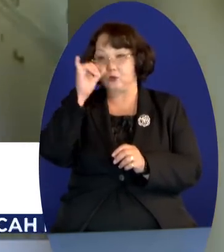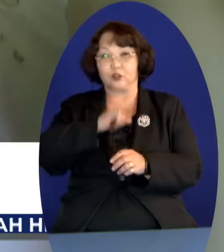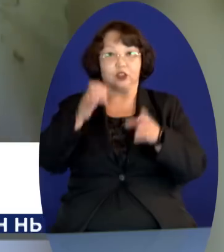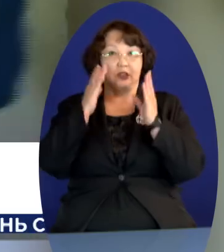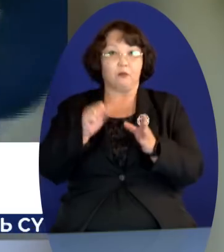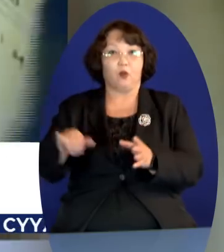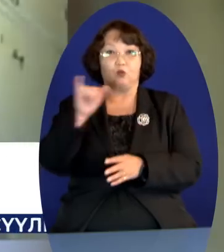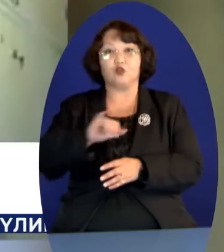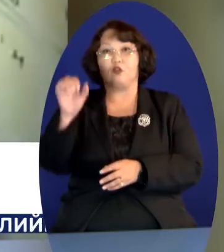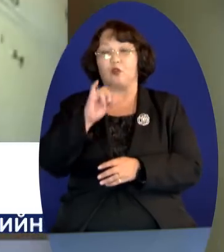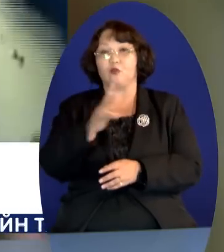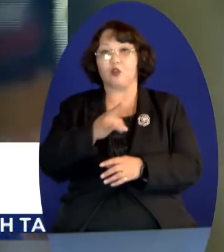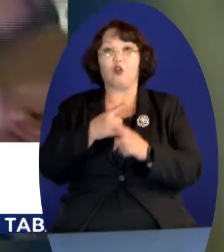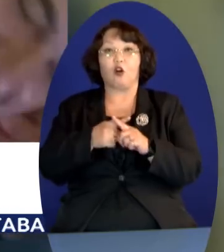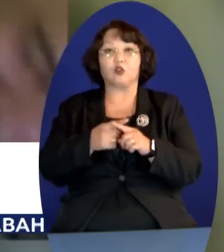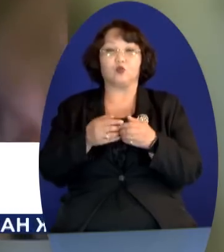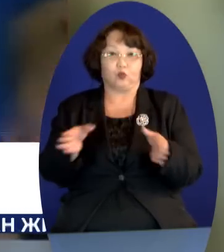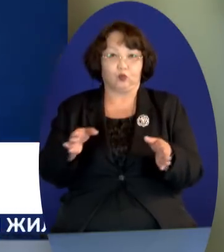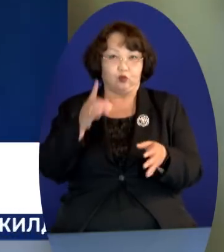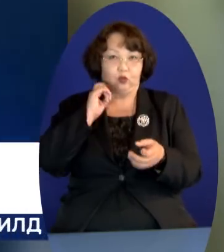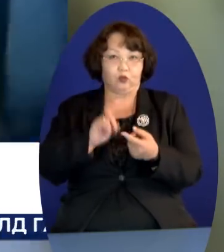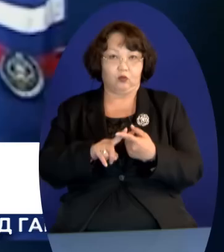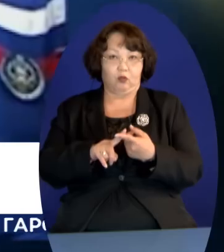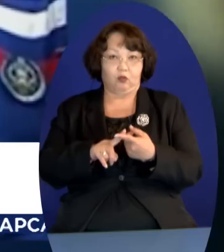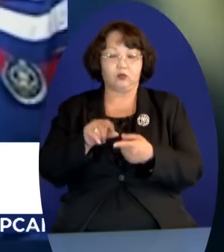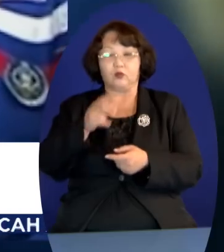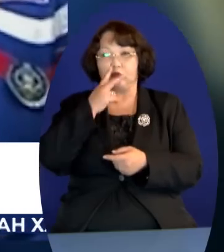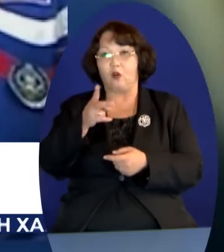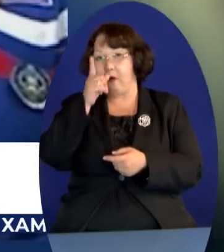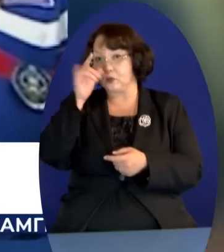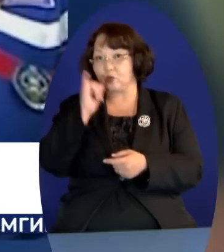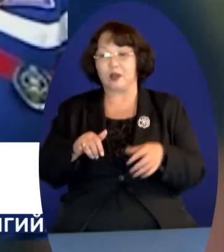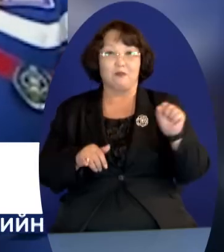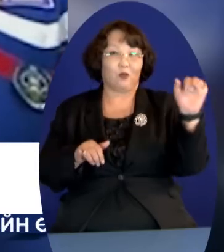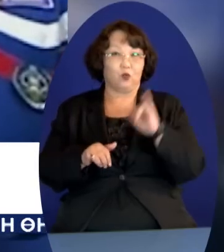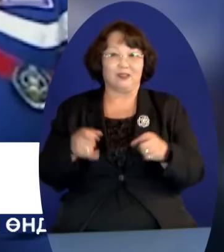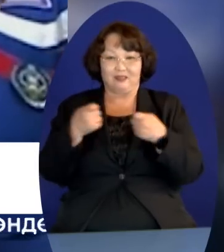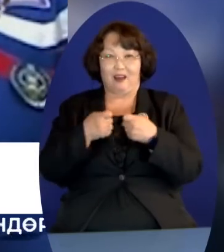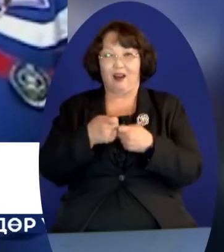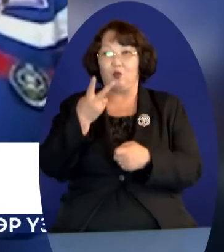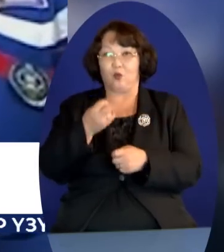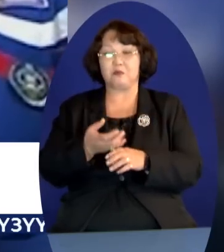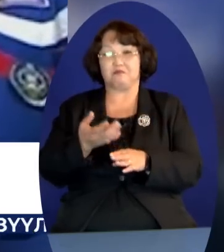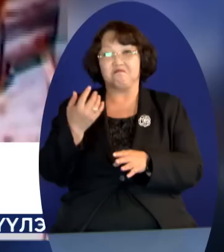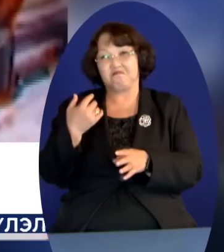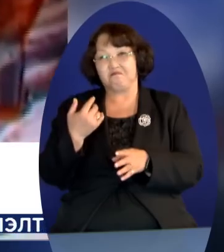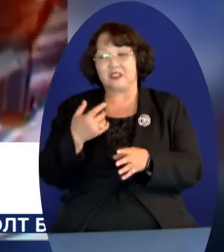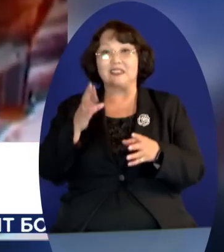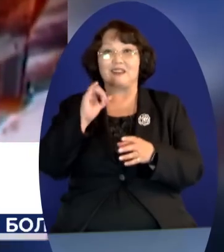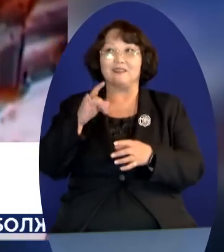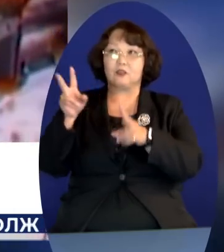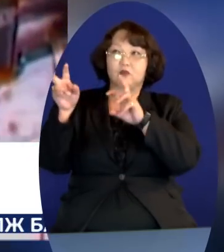Америк Европын холбооны хоригийг цуцлуулах зорилготой шахалт гэж үзэж байна. Москва Вашингтон хоёр гүйтэн дайны эд үед ч сансар судлалд хамтран